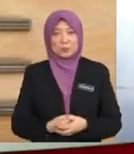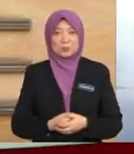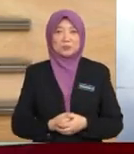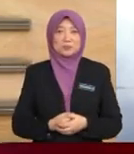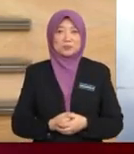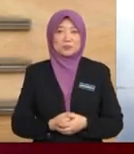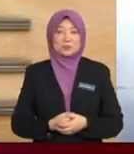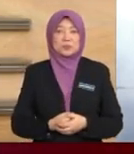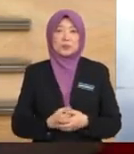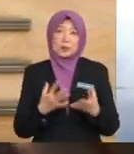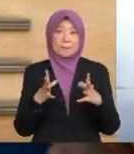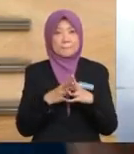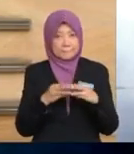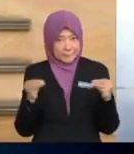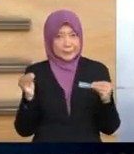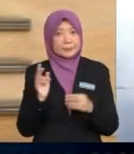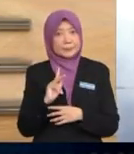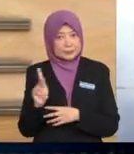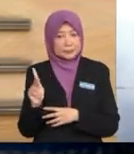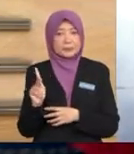Okey. Okey, kita habiskan.